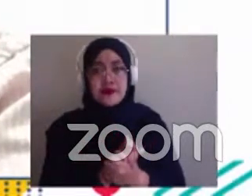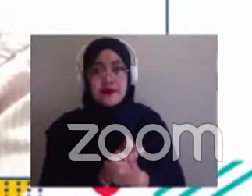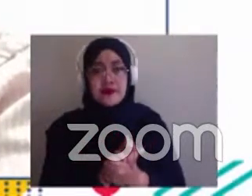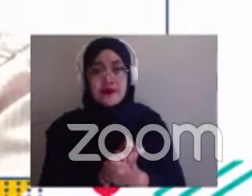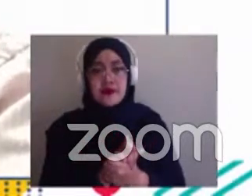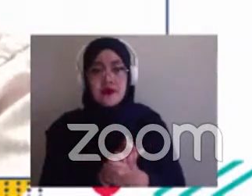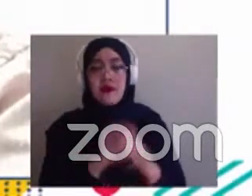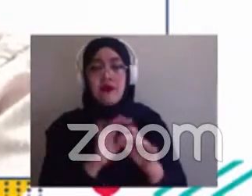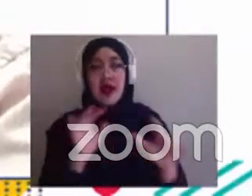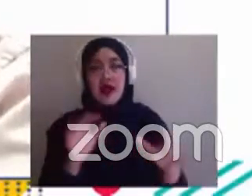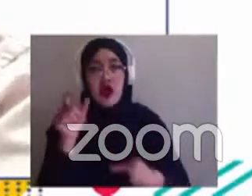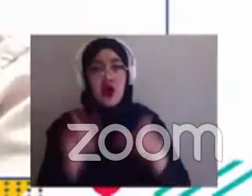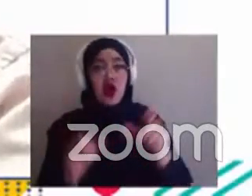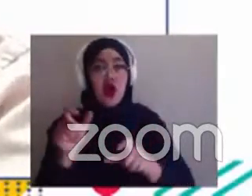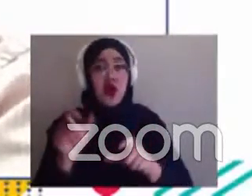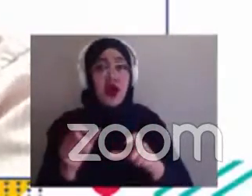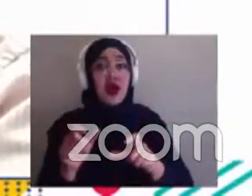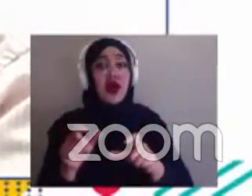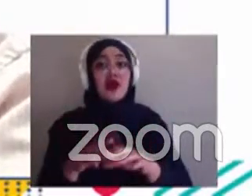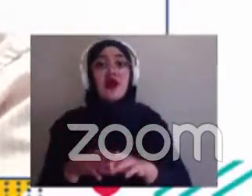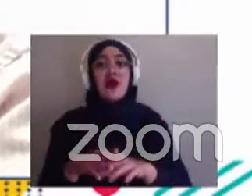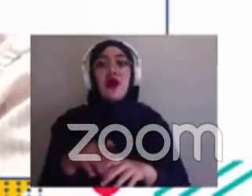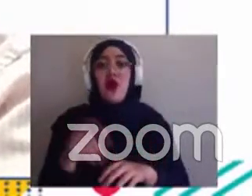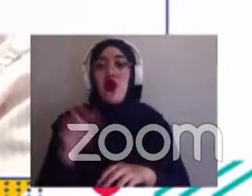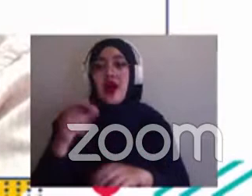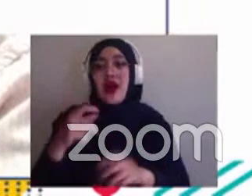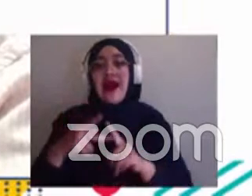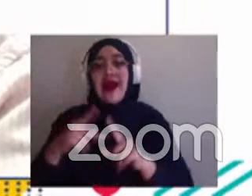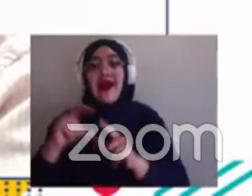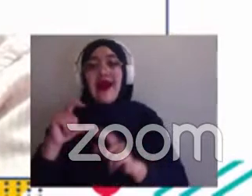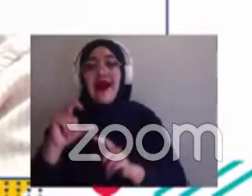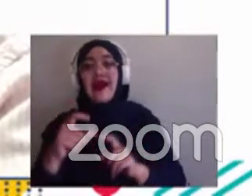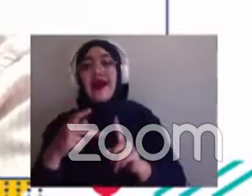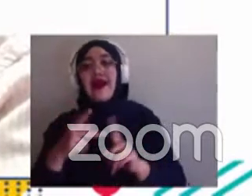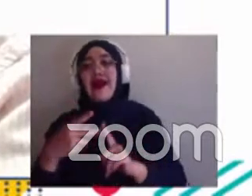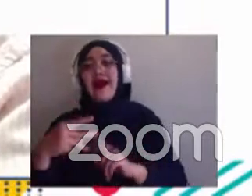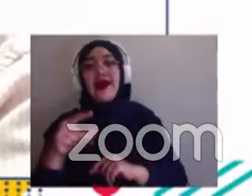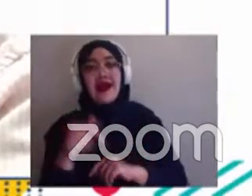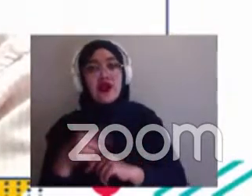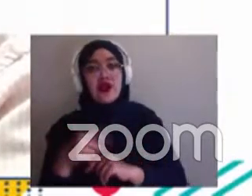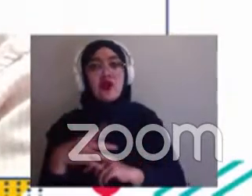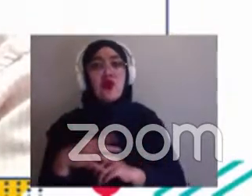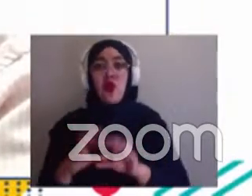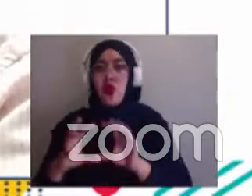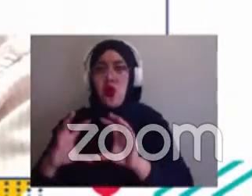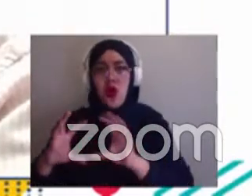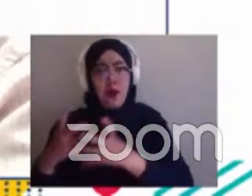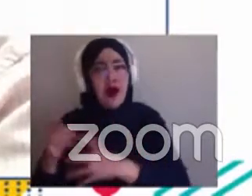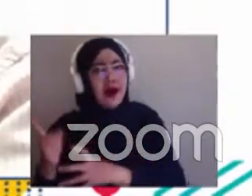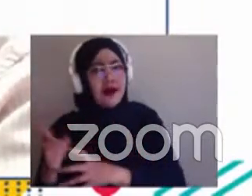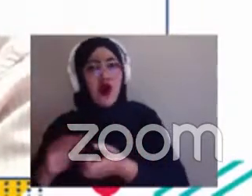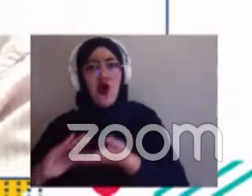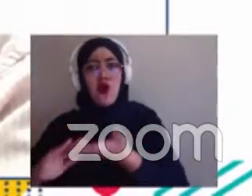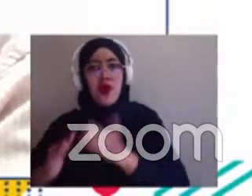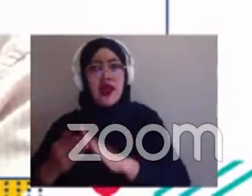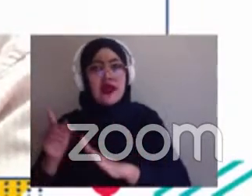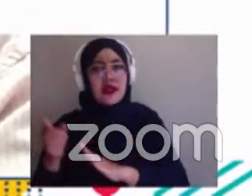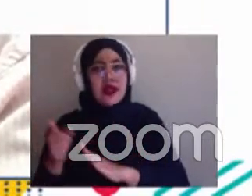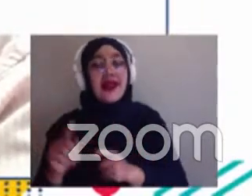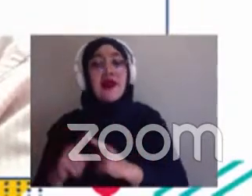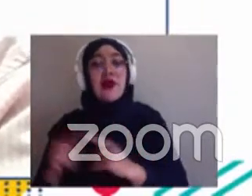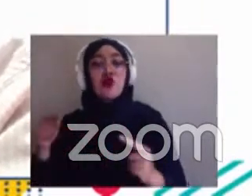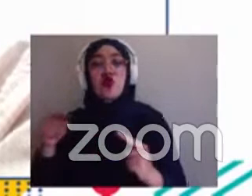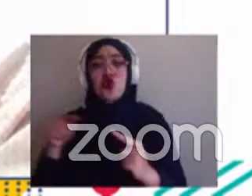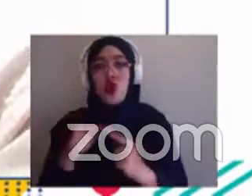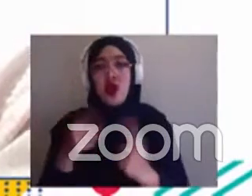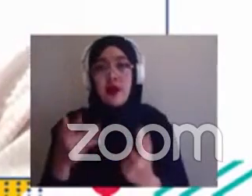sudah ada komunitasnya gitu ya, yang sebetulnya mereka bertujuan ingin justru